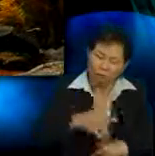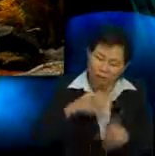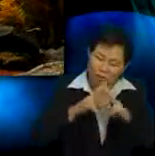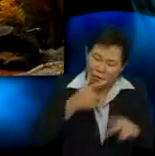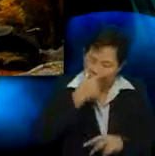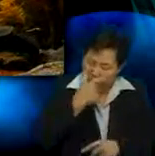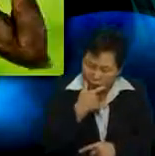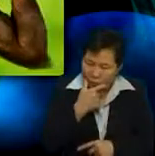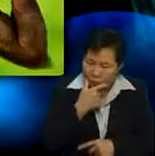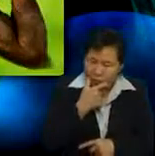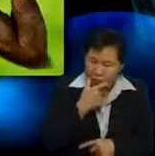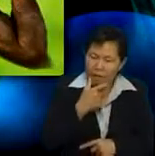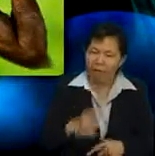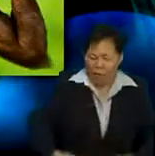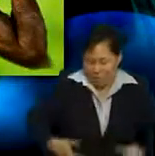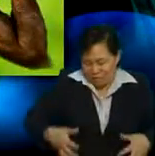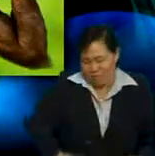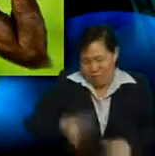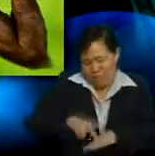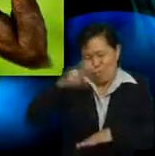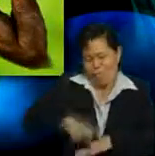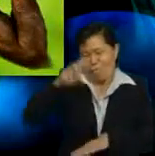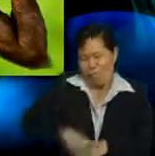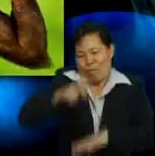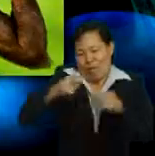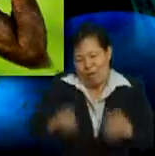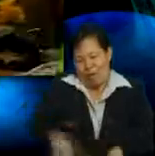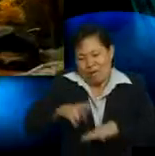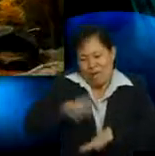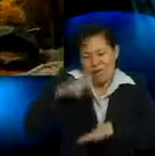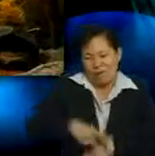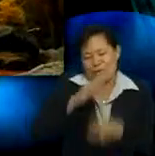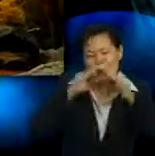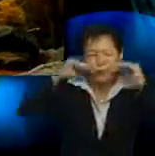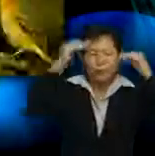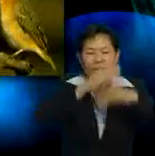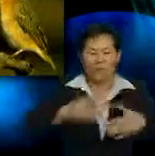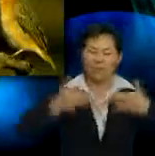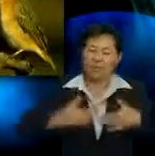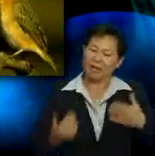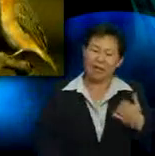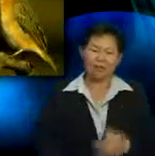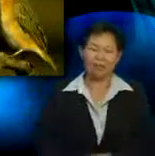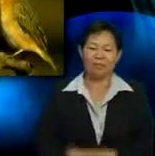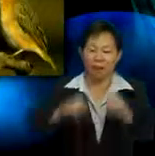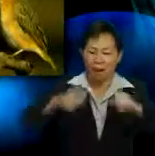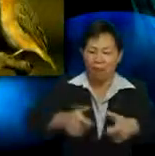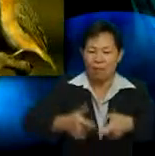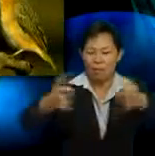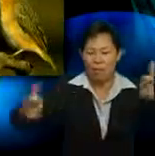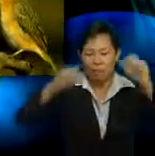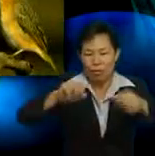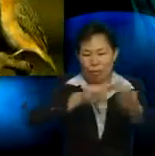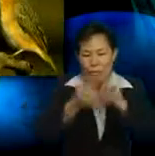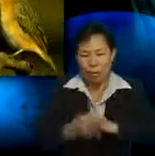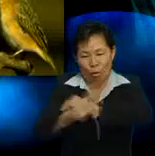sedih. Sementara itu, monyet pula melompat dan pulang dengan penuh senyum dan gembira sekali. Hadiah yang besar